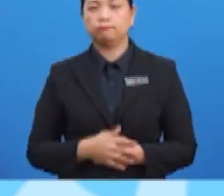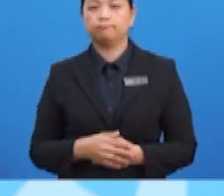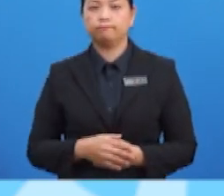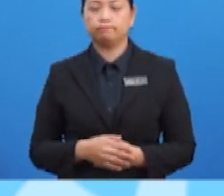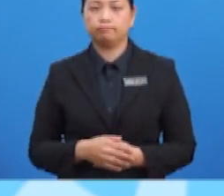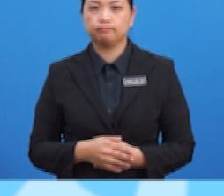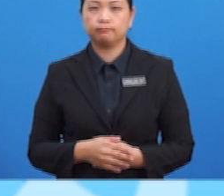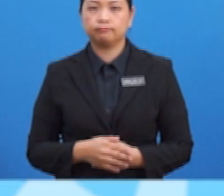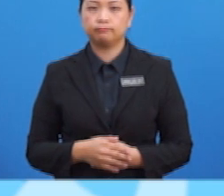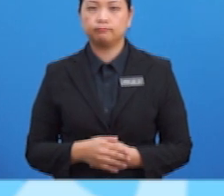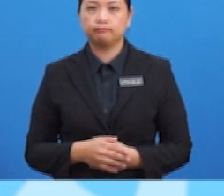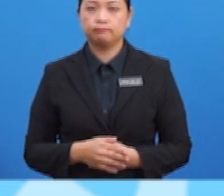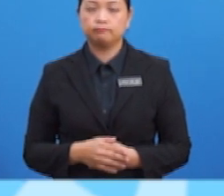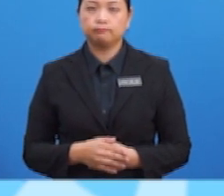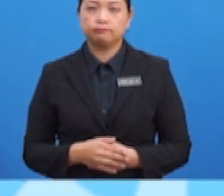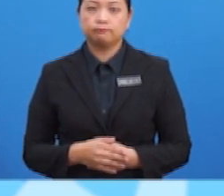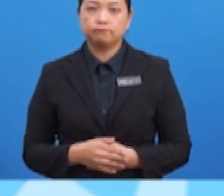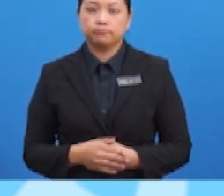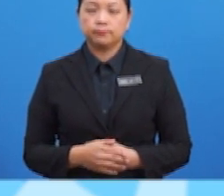dan benda asing.